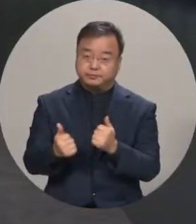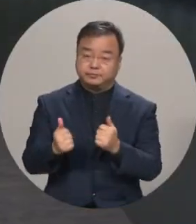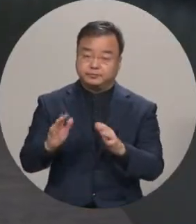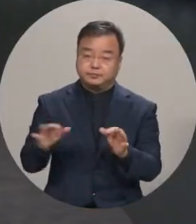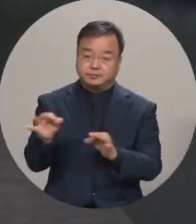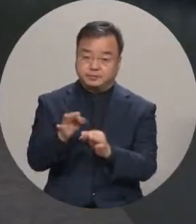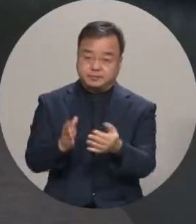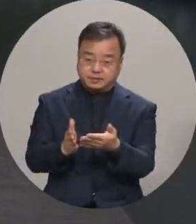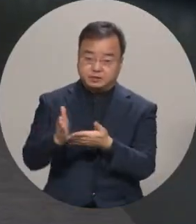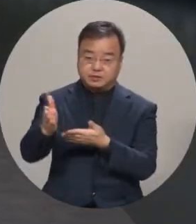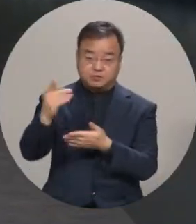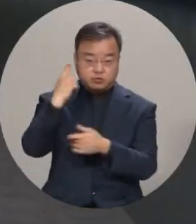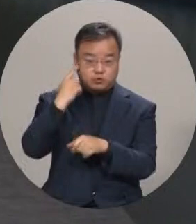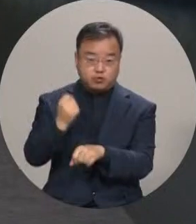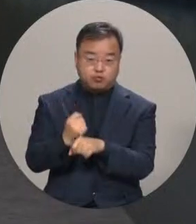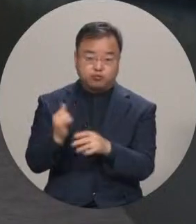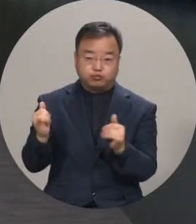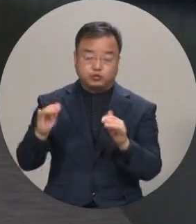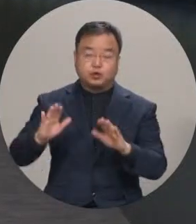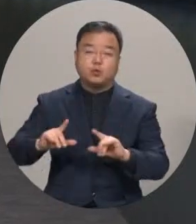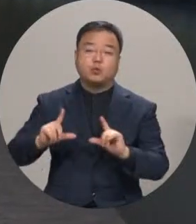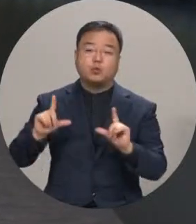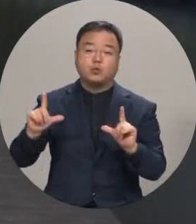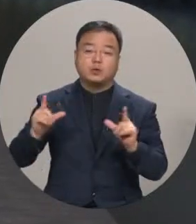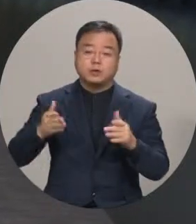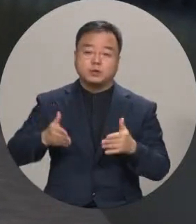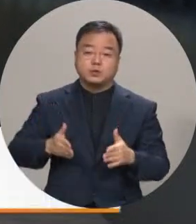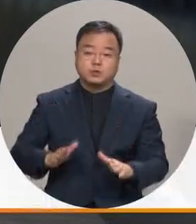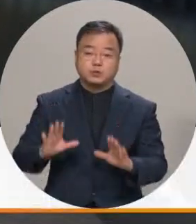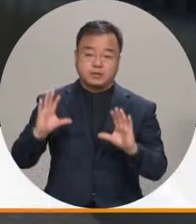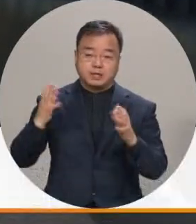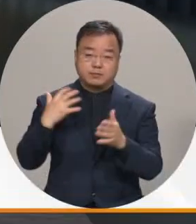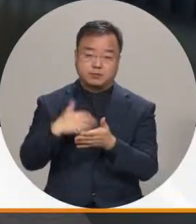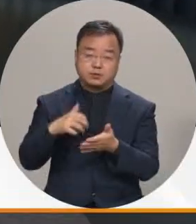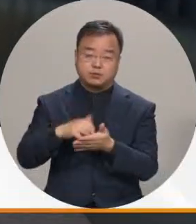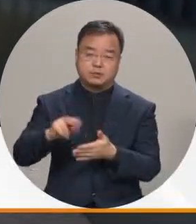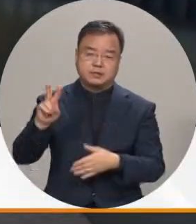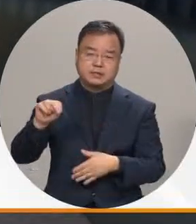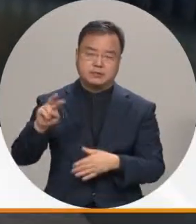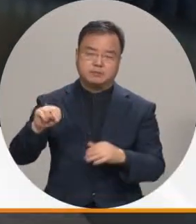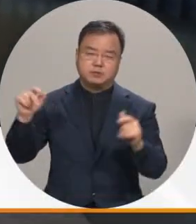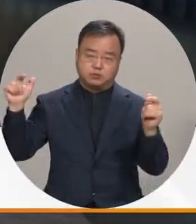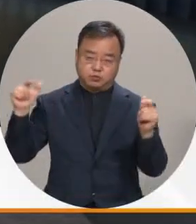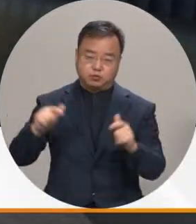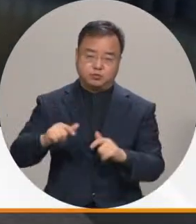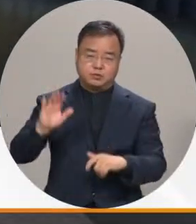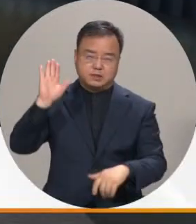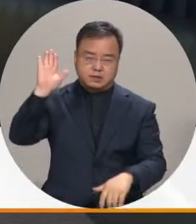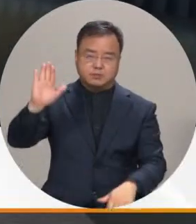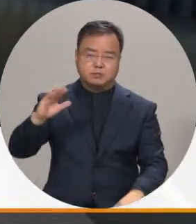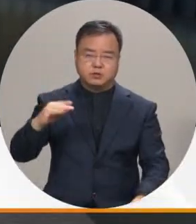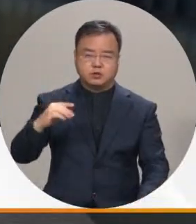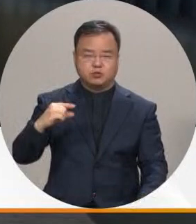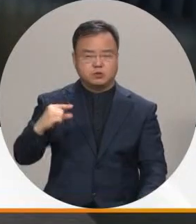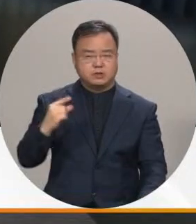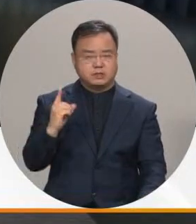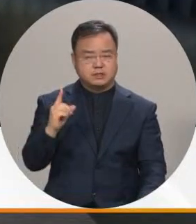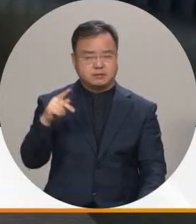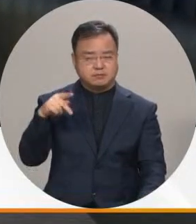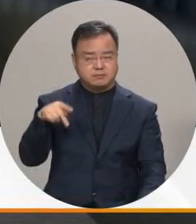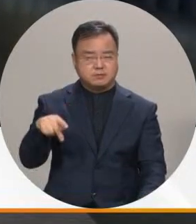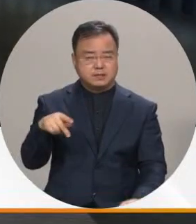학자이기도 하시는데 올해 출생아 수가 2만 명 줄어들면서이 미래 GDP 최소 40조원 사라질